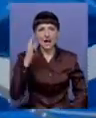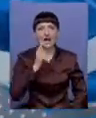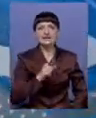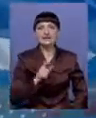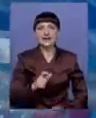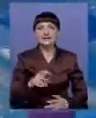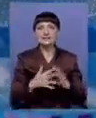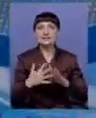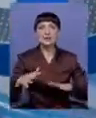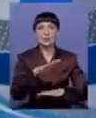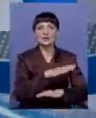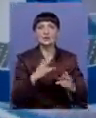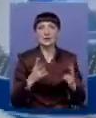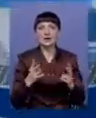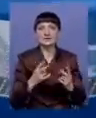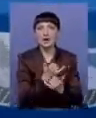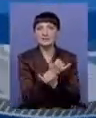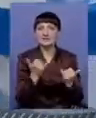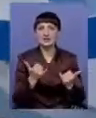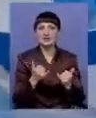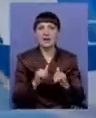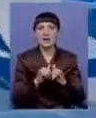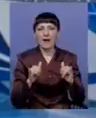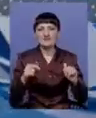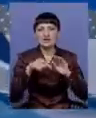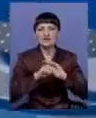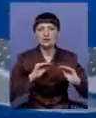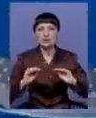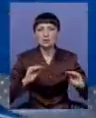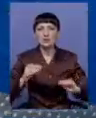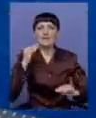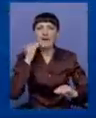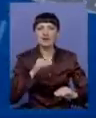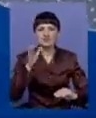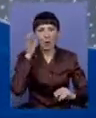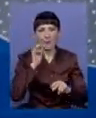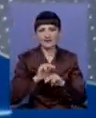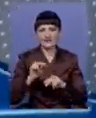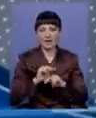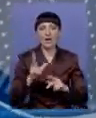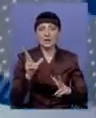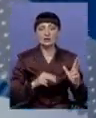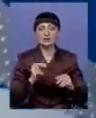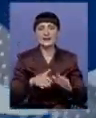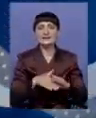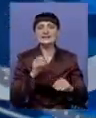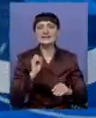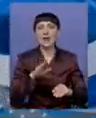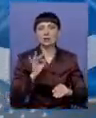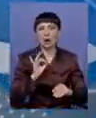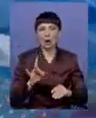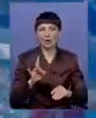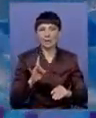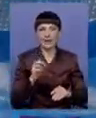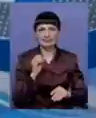Казахстанские населенные пункты необходимо обеспечить развитой инфраструктурой и качественным образованием. Так считает сенатор Али Бектаев. По